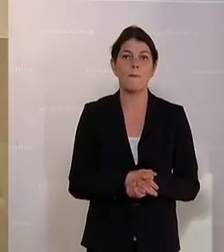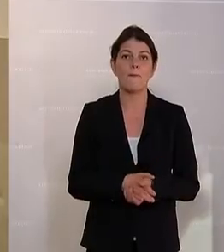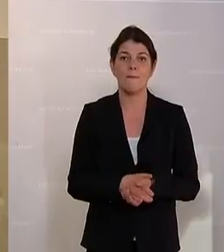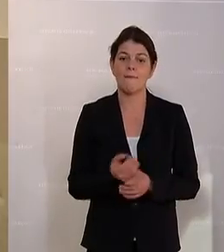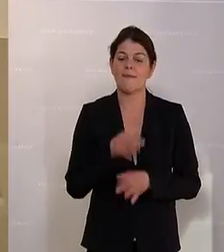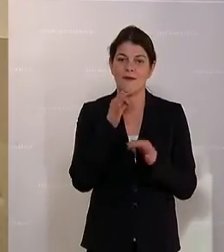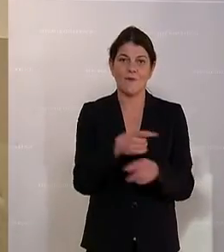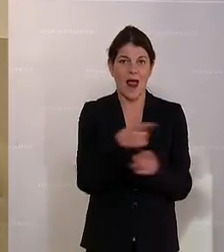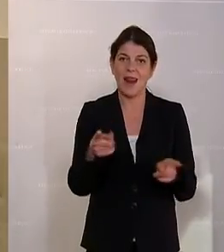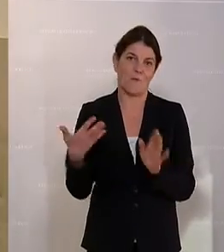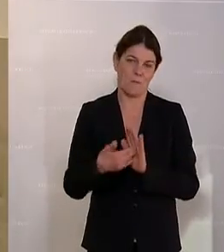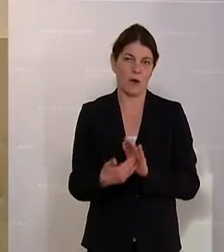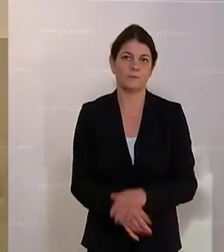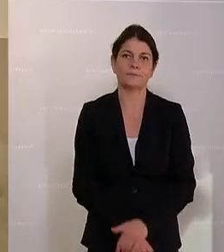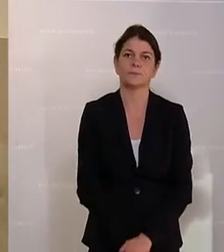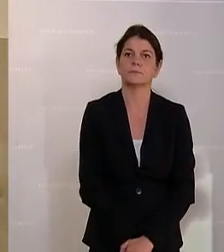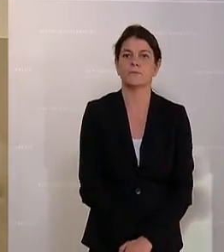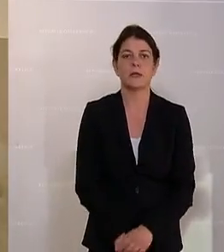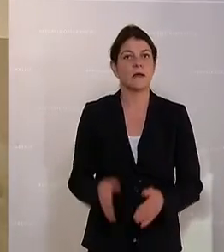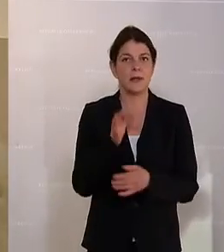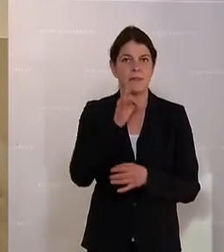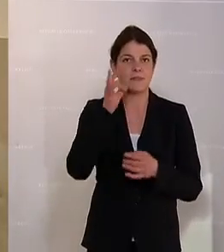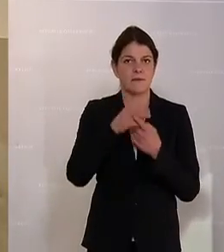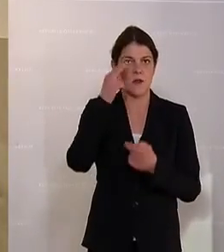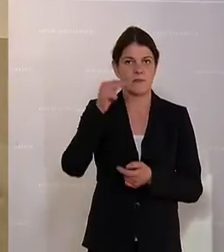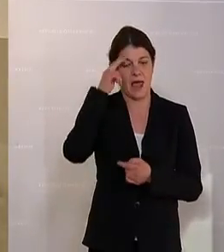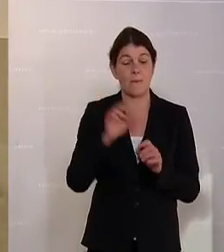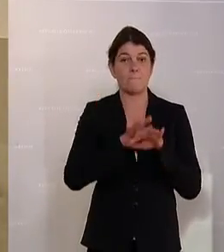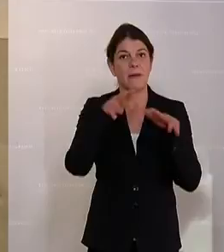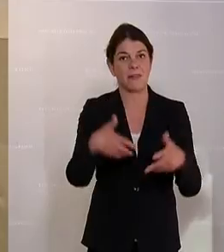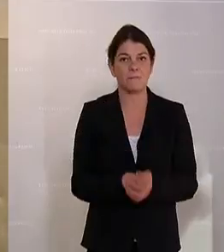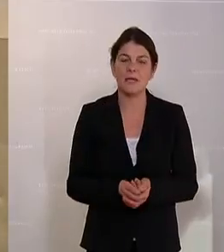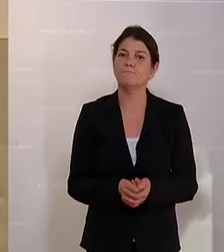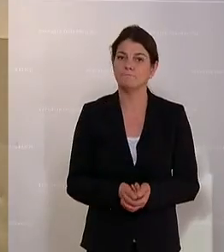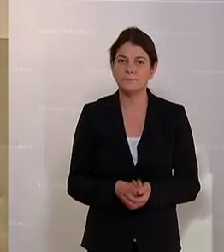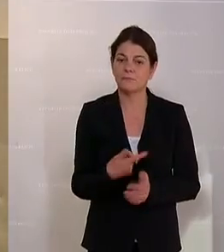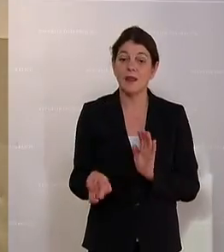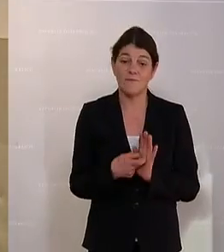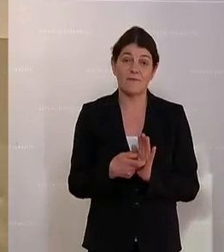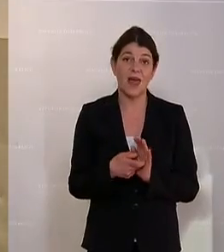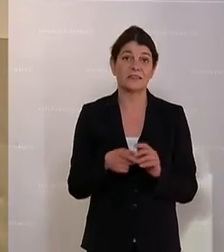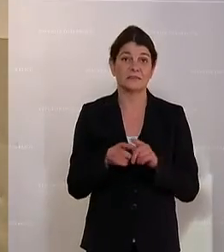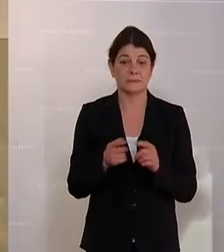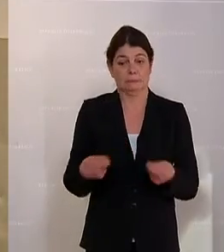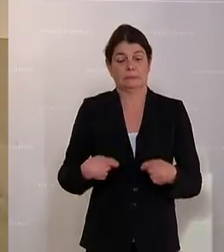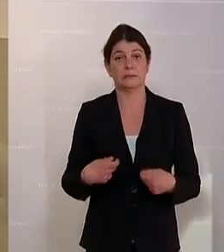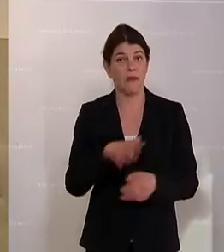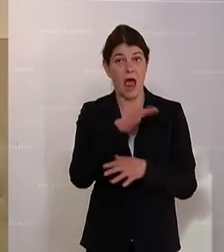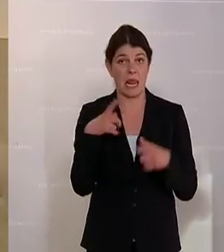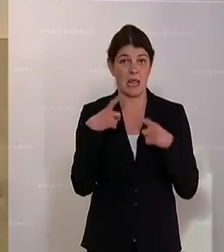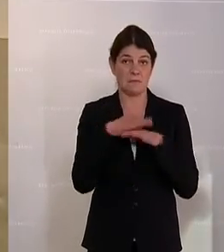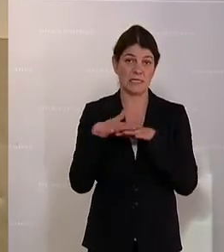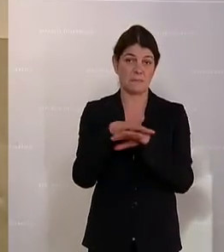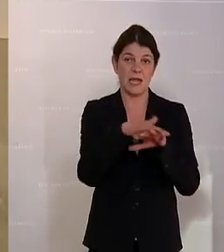die sie brauchen. Meine Damen und Herren, die Pandemie verlangt unzweifelhaft Einschränkungen in allen